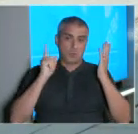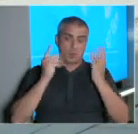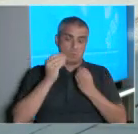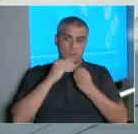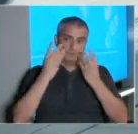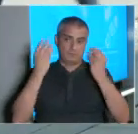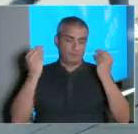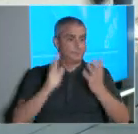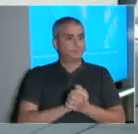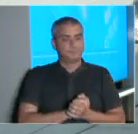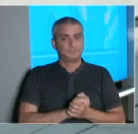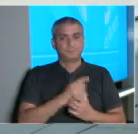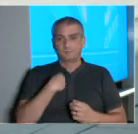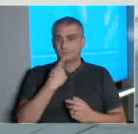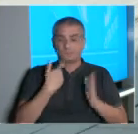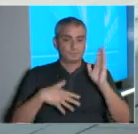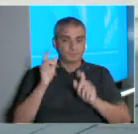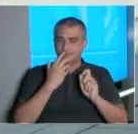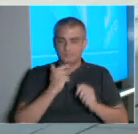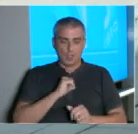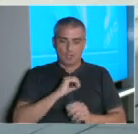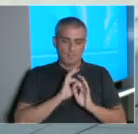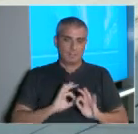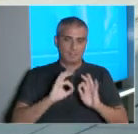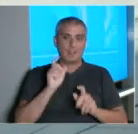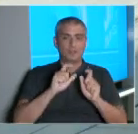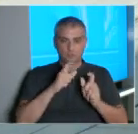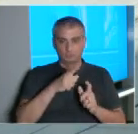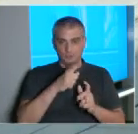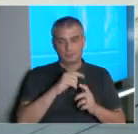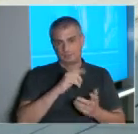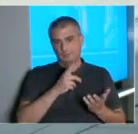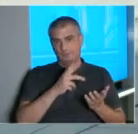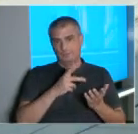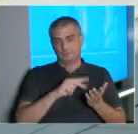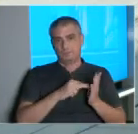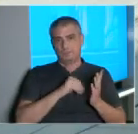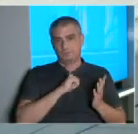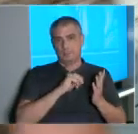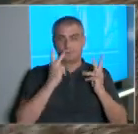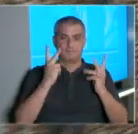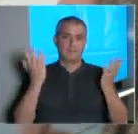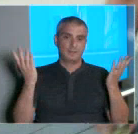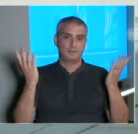מוסיף יותר מדי. בוא נגיד, את רוב אזרחי ישראל זה לא מעניין, את אנשי הטוויטר זה בעיקר מעניין, אבל